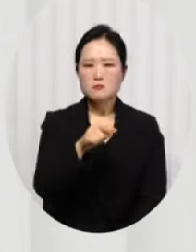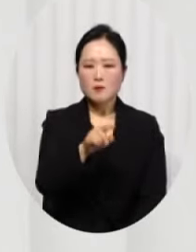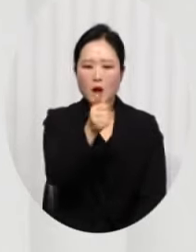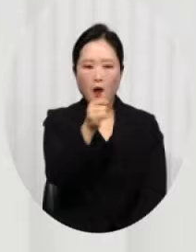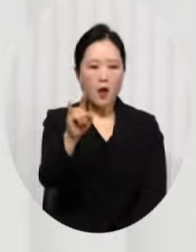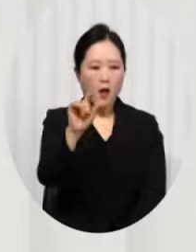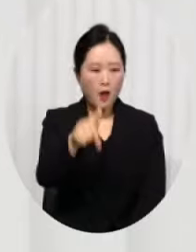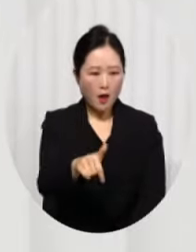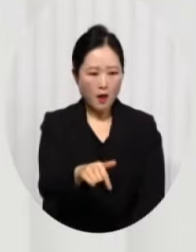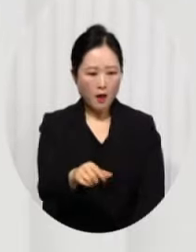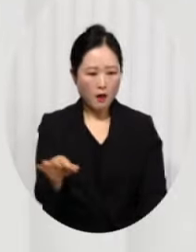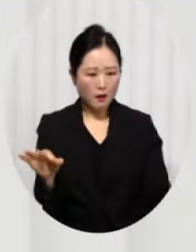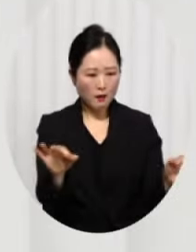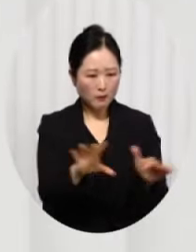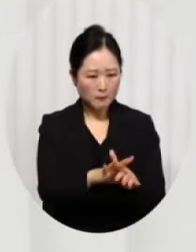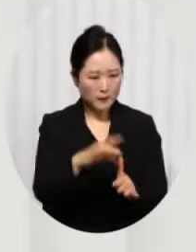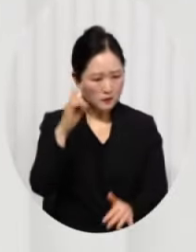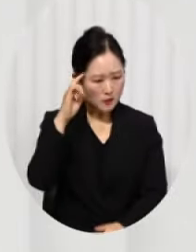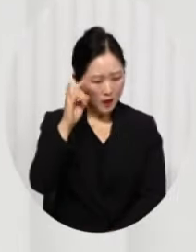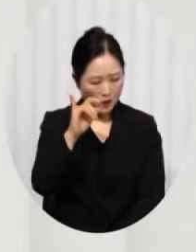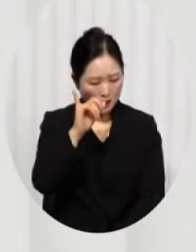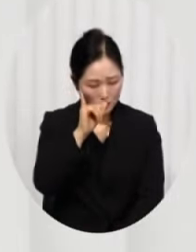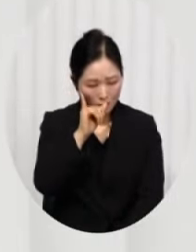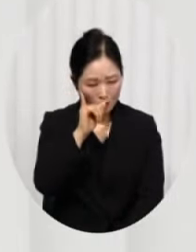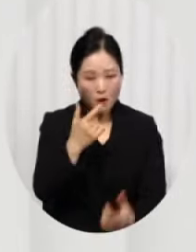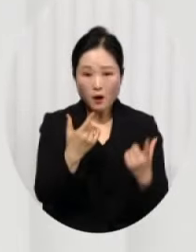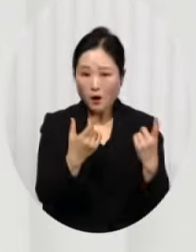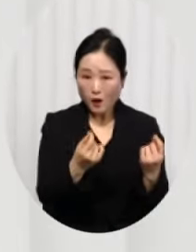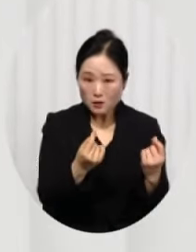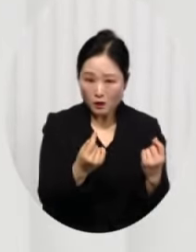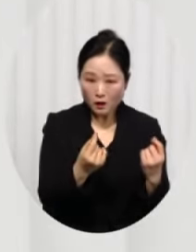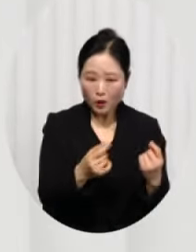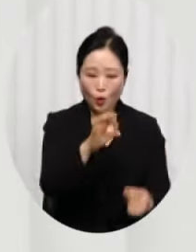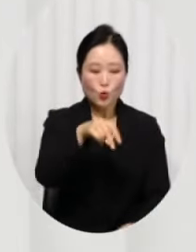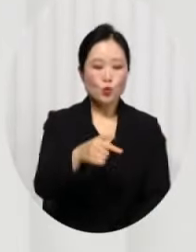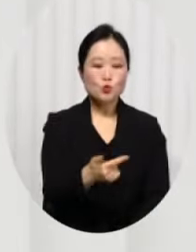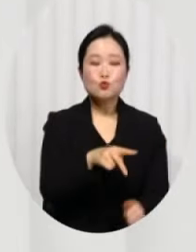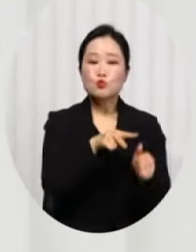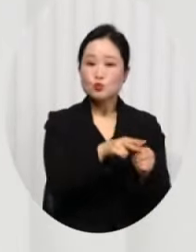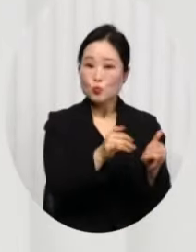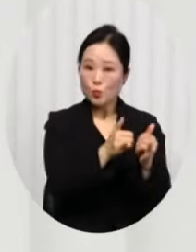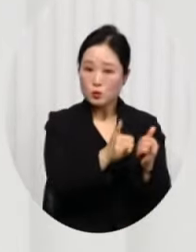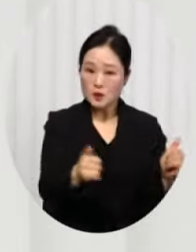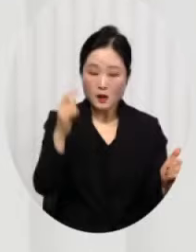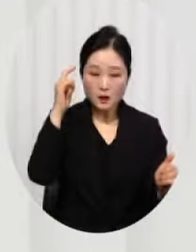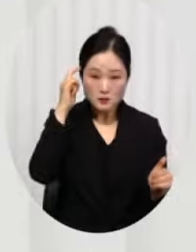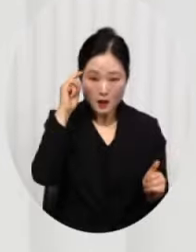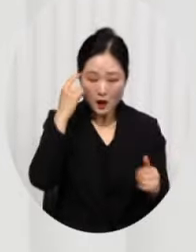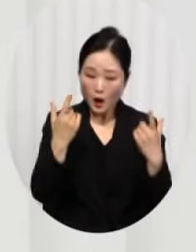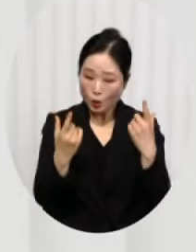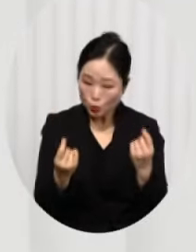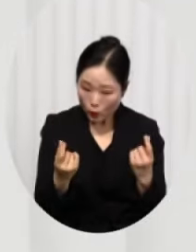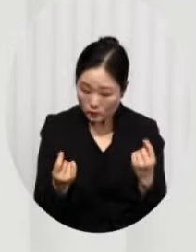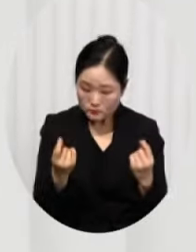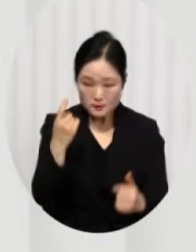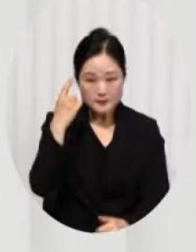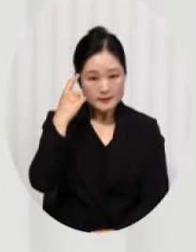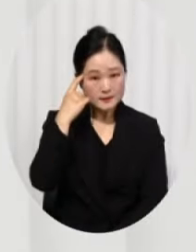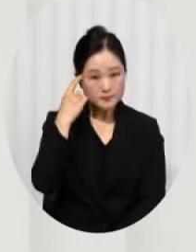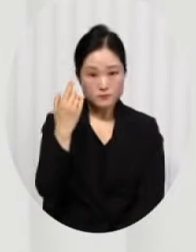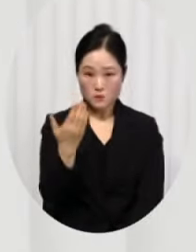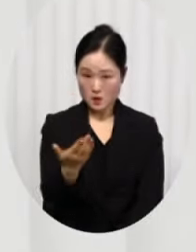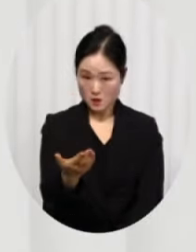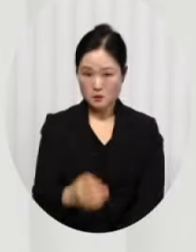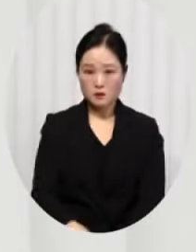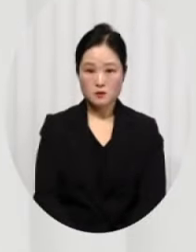청와대를 떠나셨는데 또 윤건영 후보도 아직도 정말 김정은에게 북한의 그 비핵화 의지가 있다고 이렇게